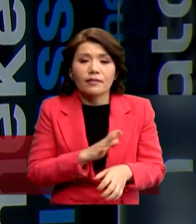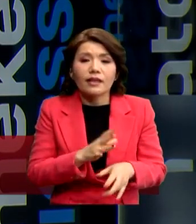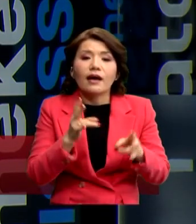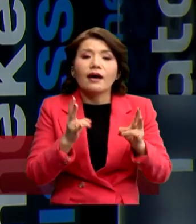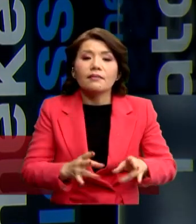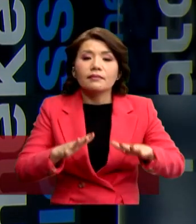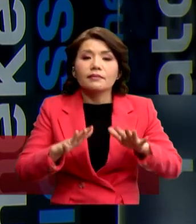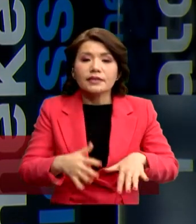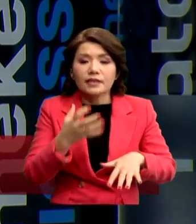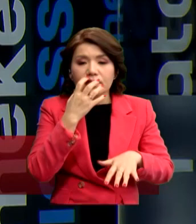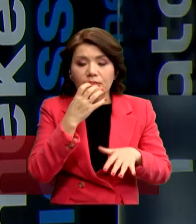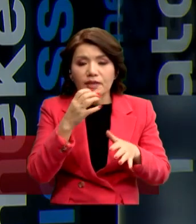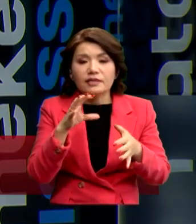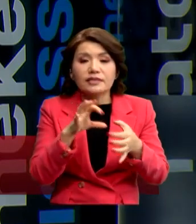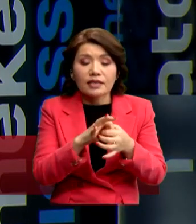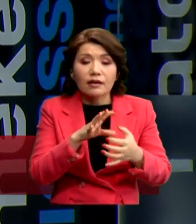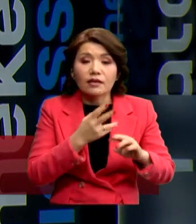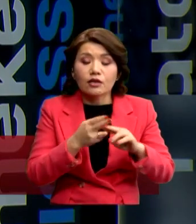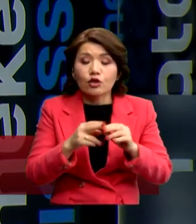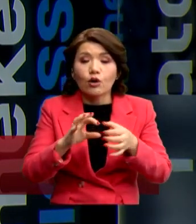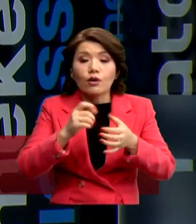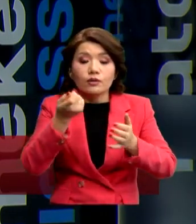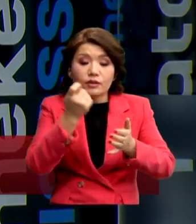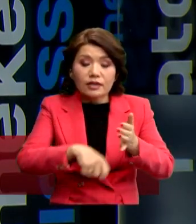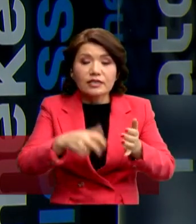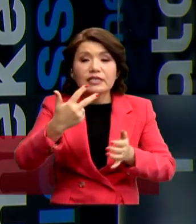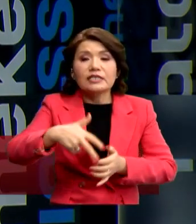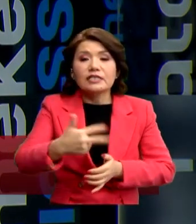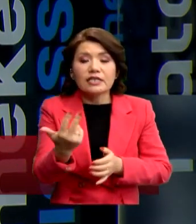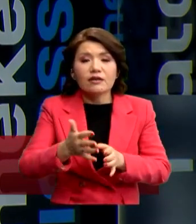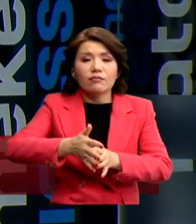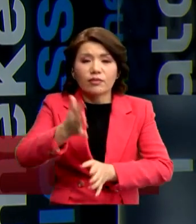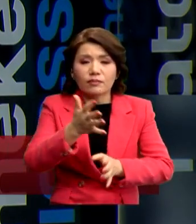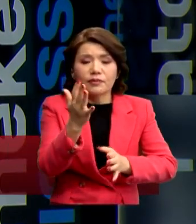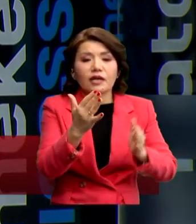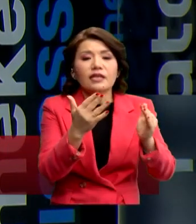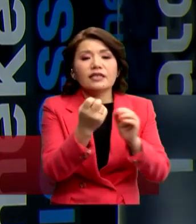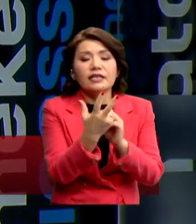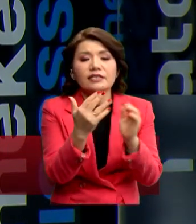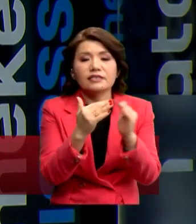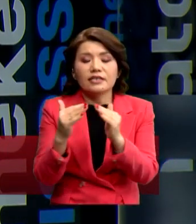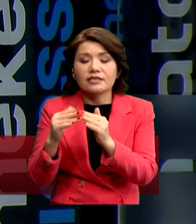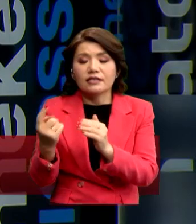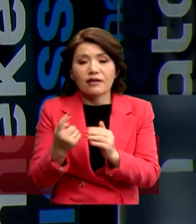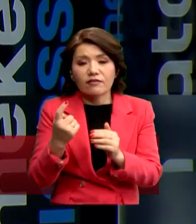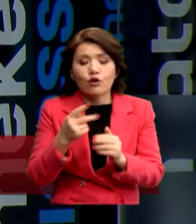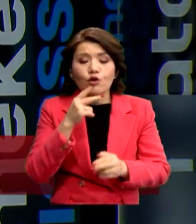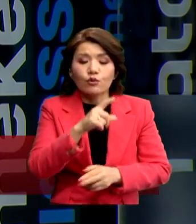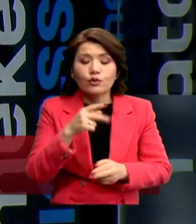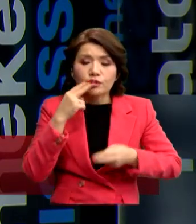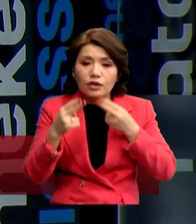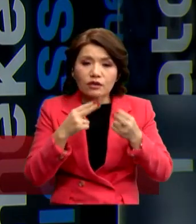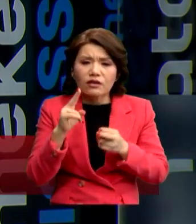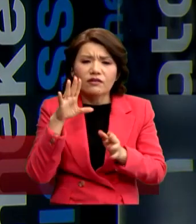авария на местных теплосетях. Из-за порывов пришлось отключить 33 многоэтажных и 13 частных домов. Люди начали жаловаться на холод